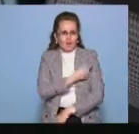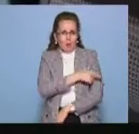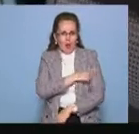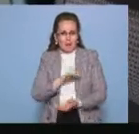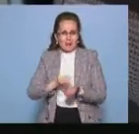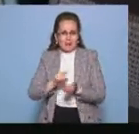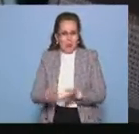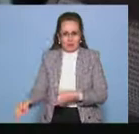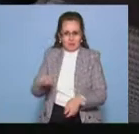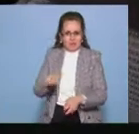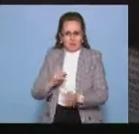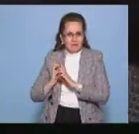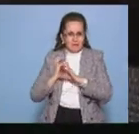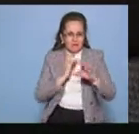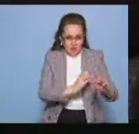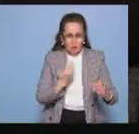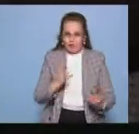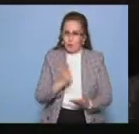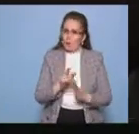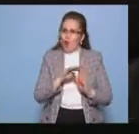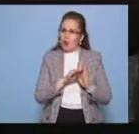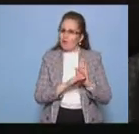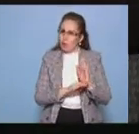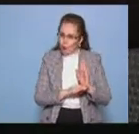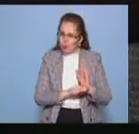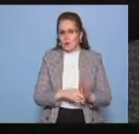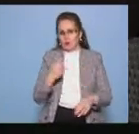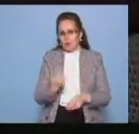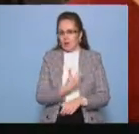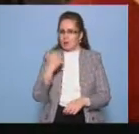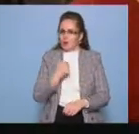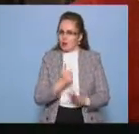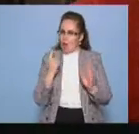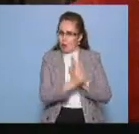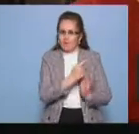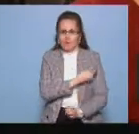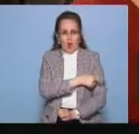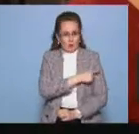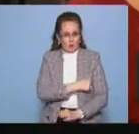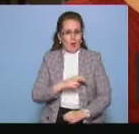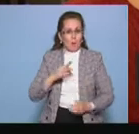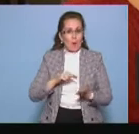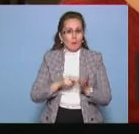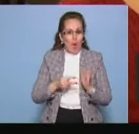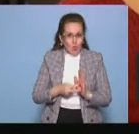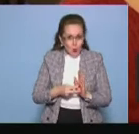составят собственный график. В планах выезжать в районную больницу 3 раза в неделю. По национальному проекту